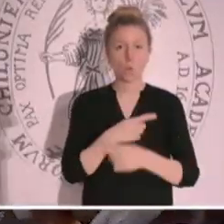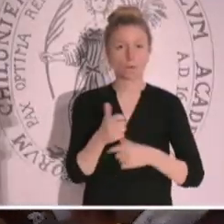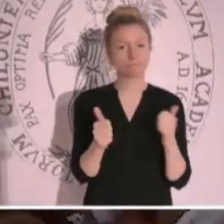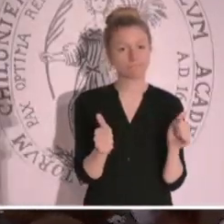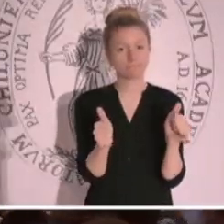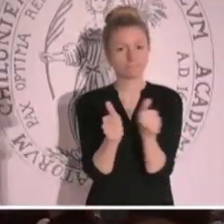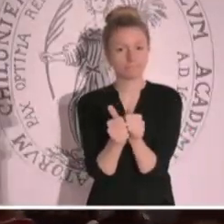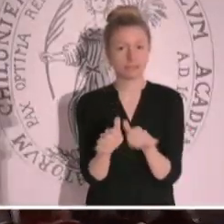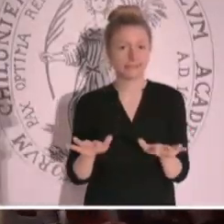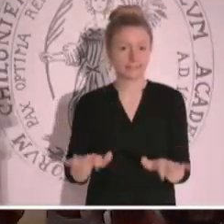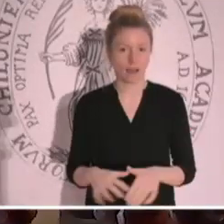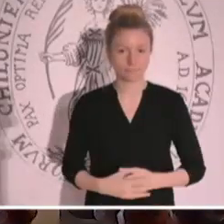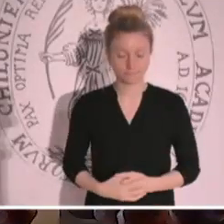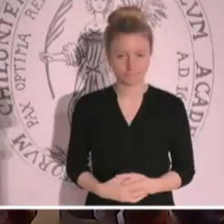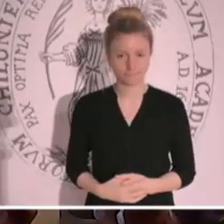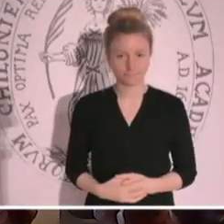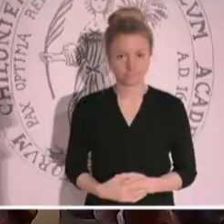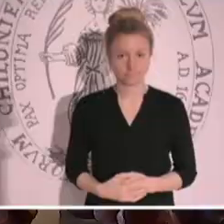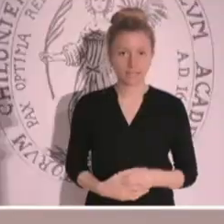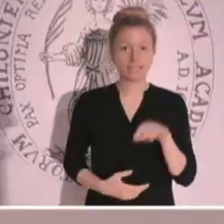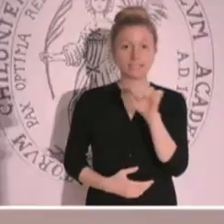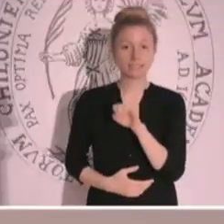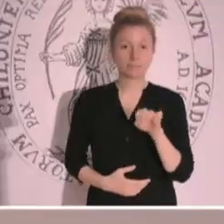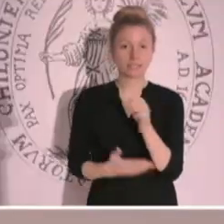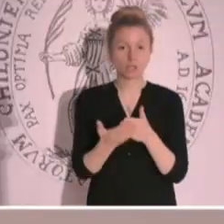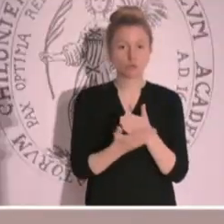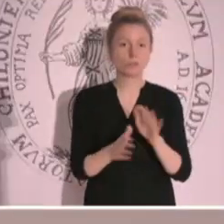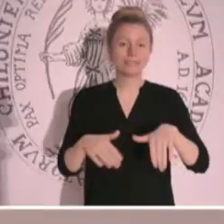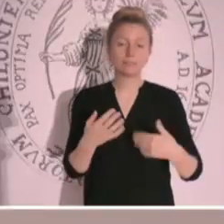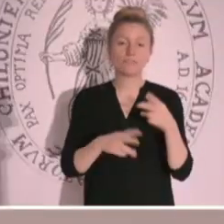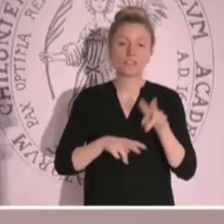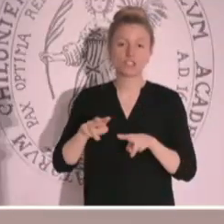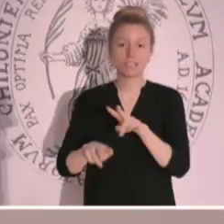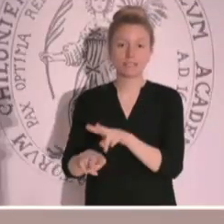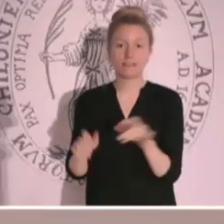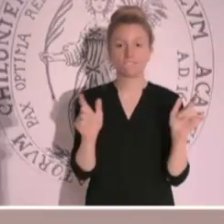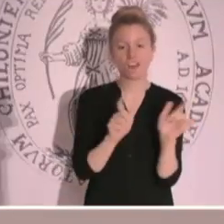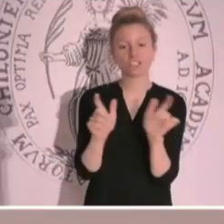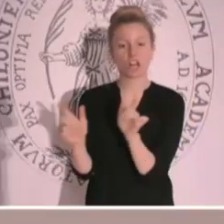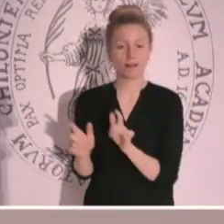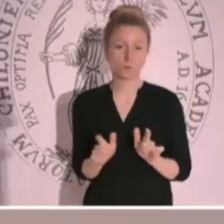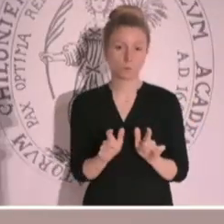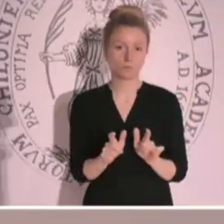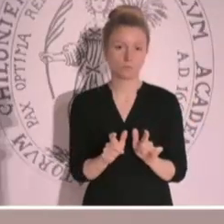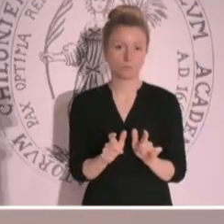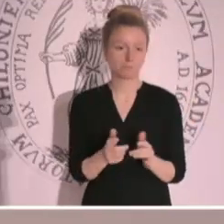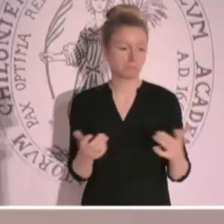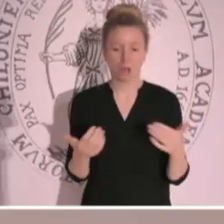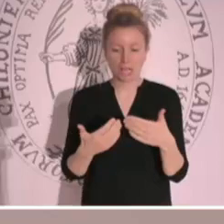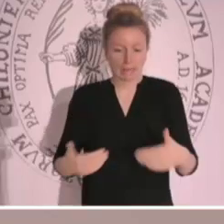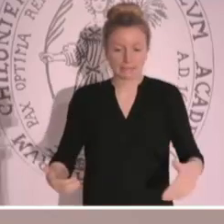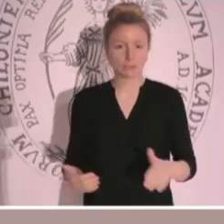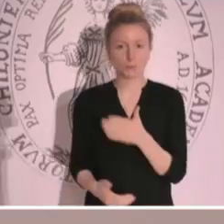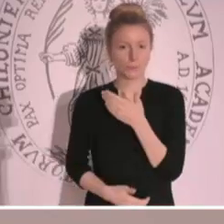wir euch mit allen möglichen Veranstaltungen, mit unseren 20 Referaten und uns sind wirklich keine Grenzen gesetzt. Auch hier freuen wir uns immer